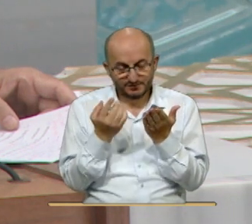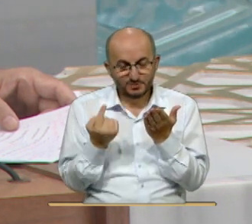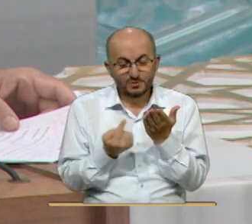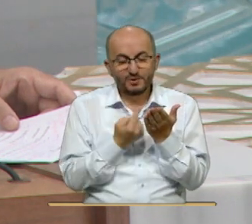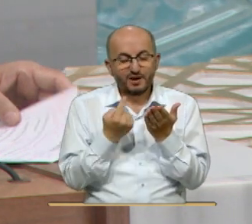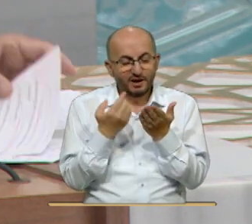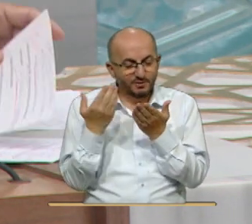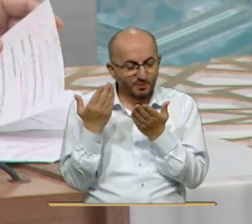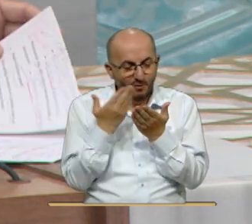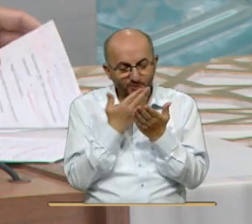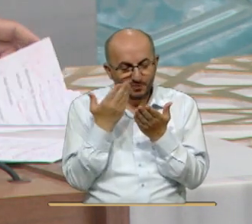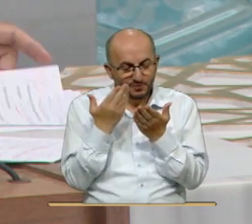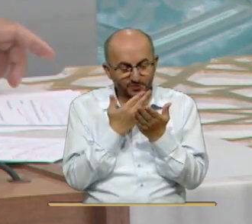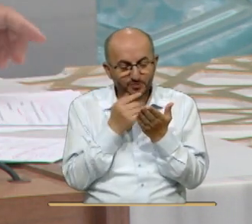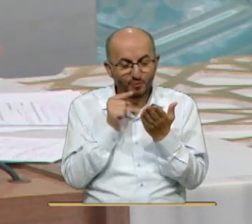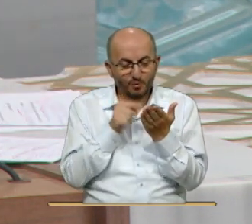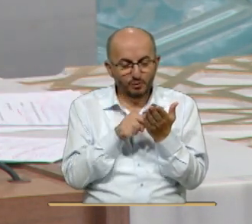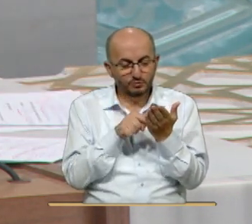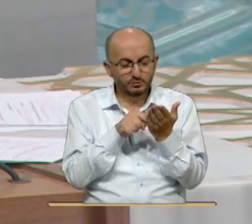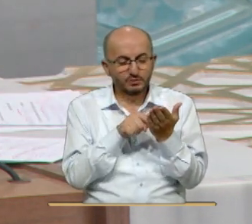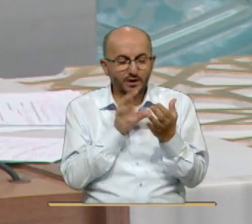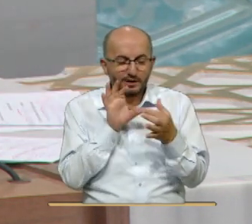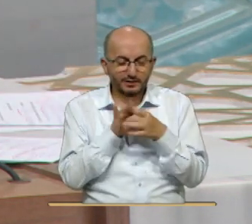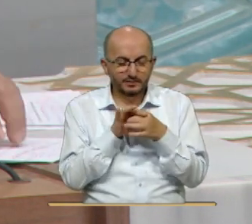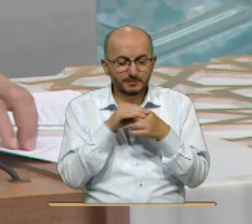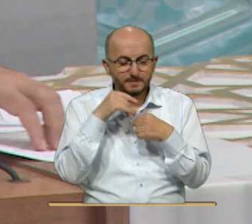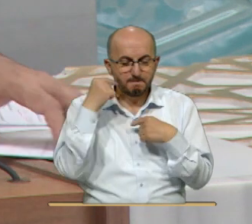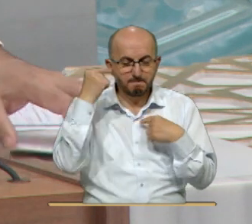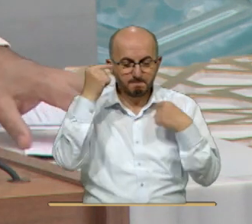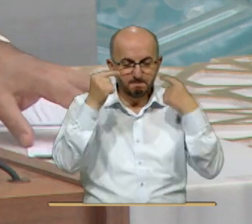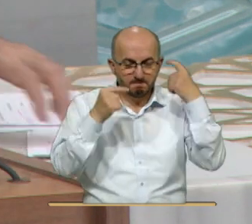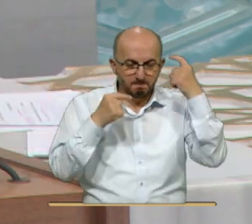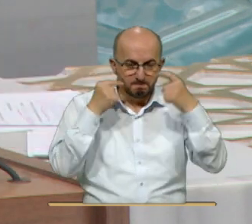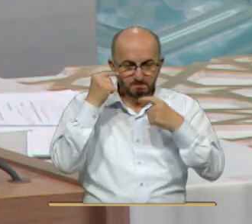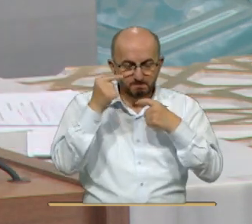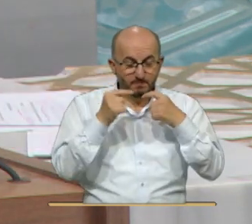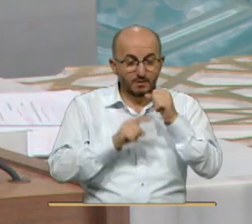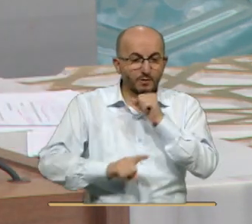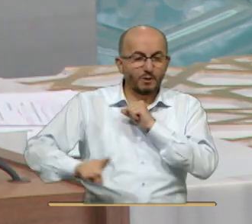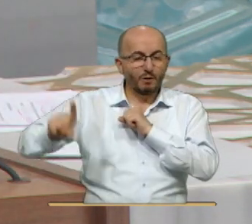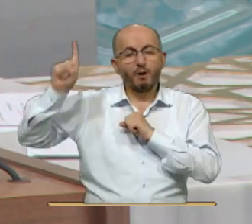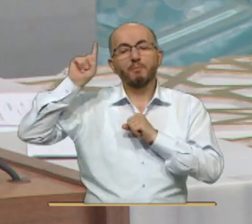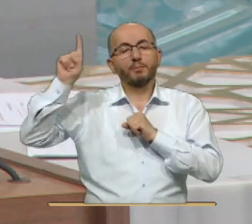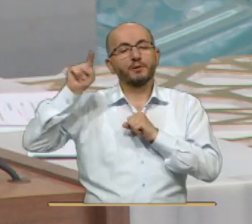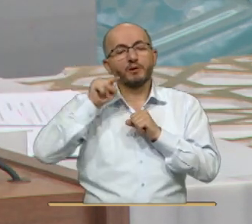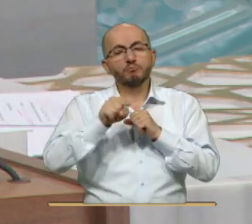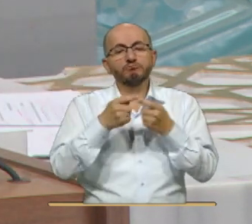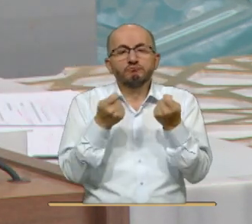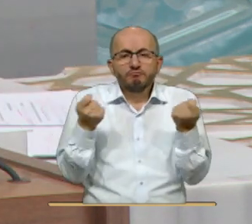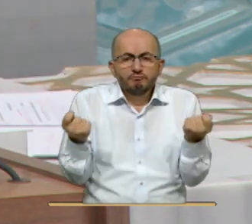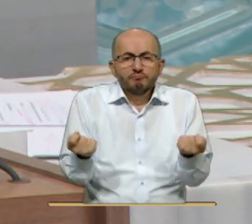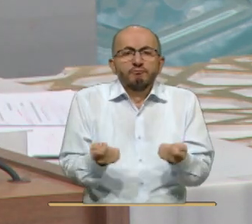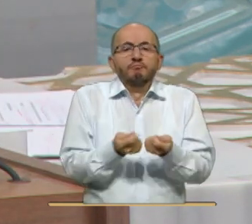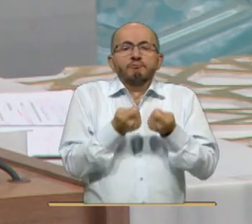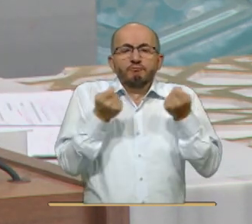Kur'an'ı okuyup onun üzerinde düşüneceğiz. Rabbim bu gayreti,